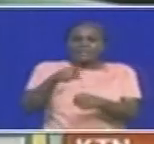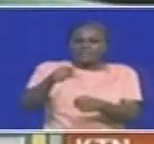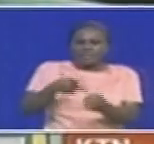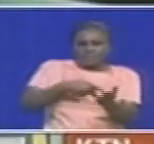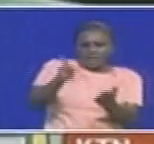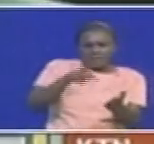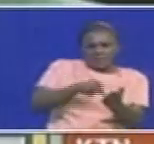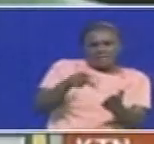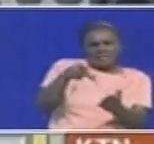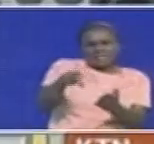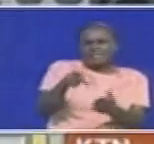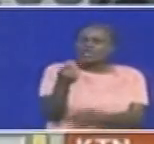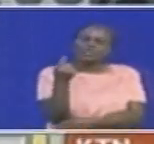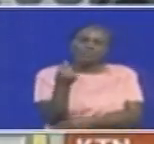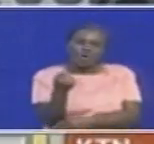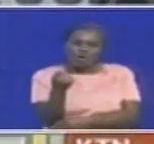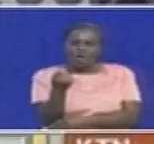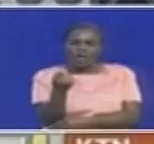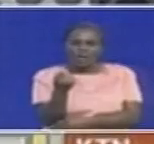kidogo zinahitilafiana.